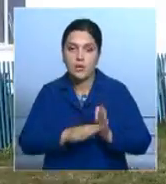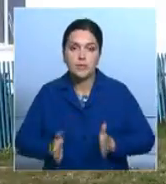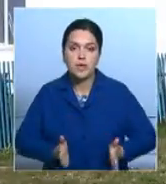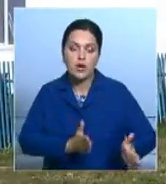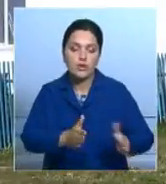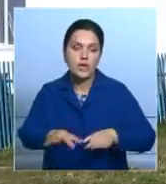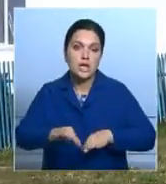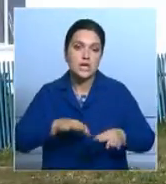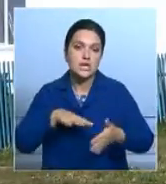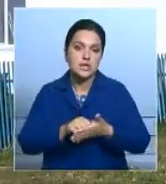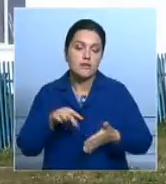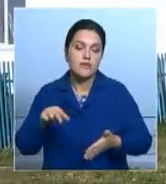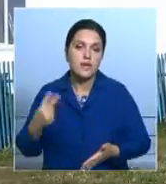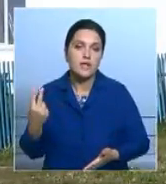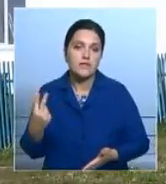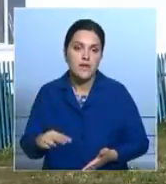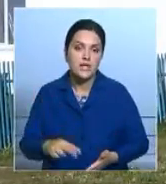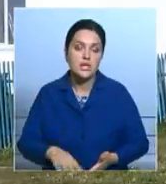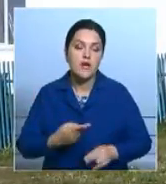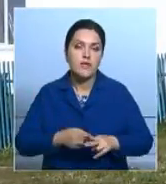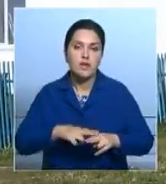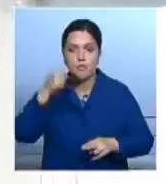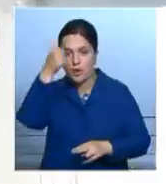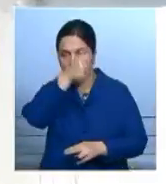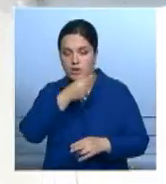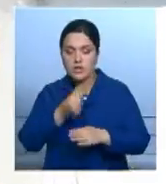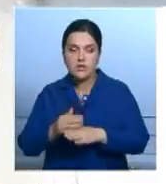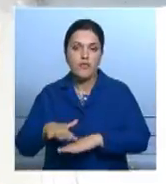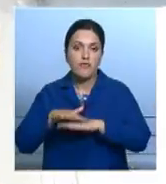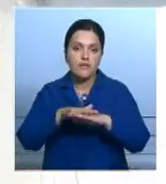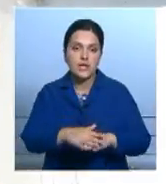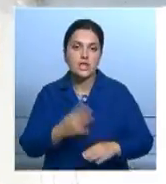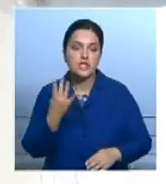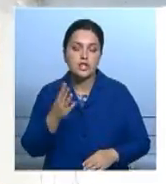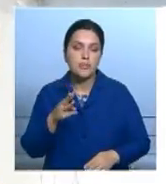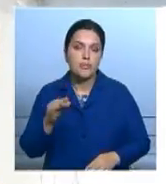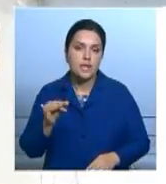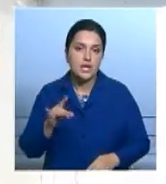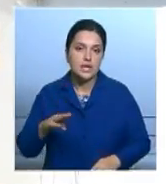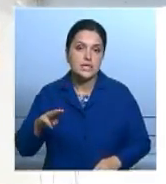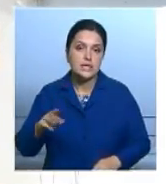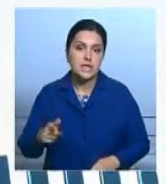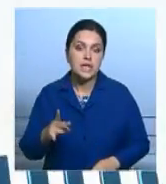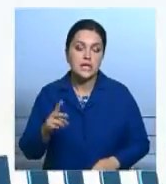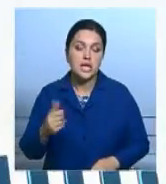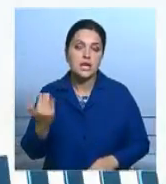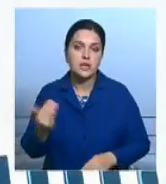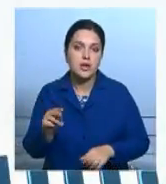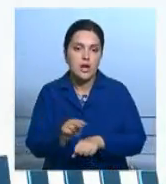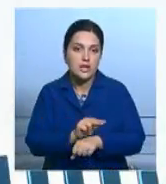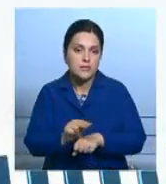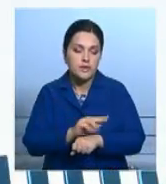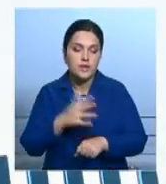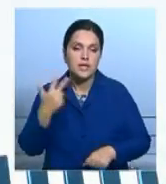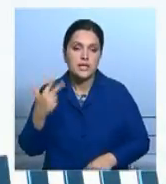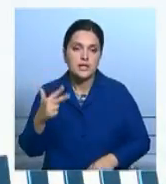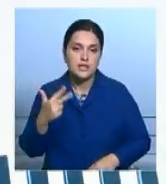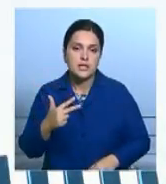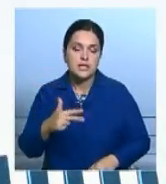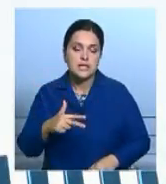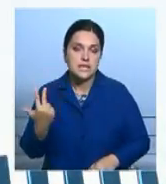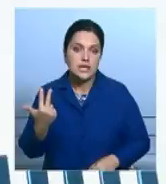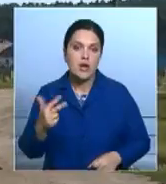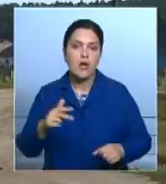карта занятости 2020» в этом году выделено почти 4 миллиарда тенге. На них отремонтируют 33